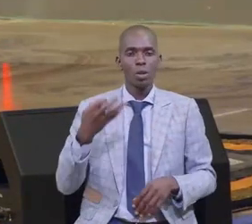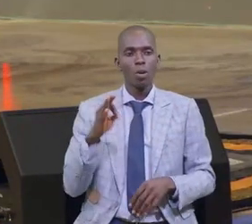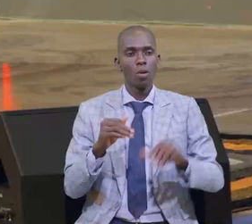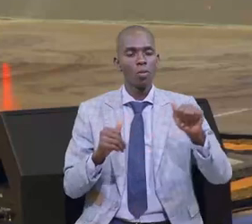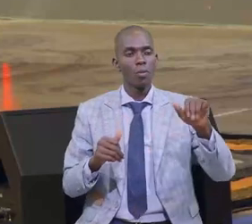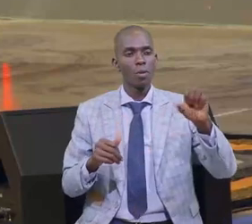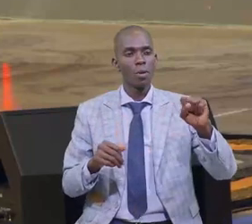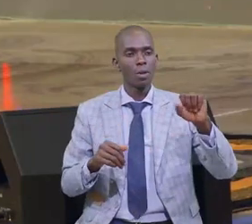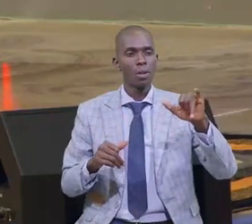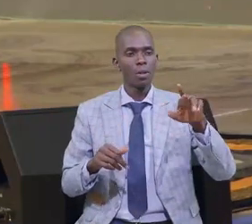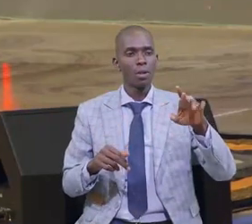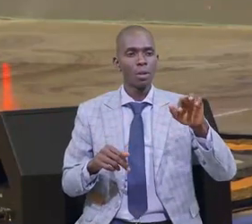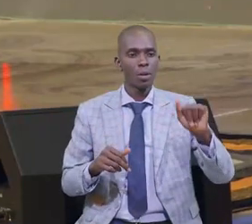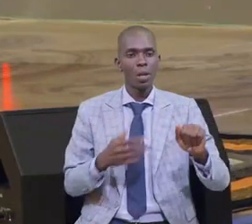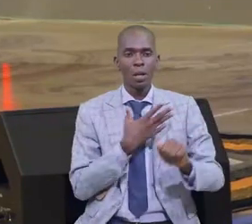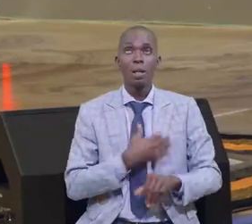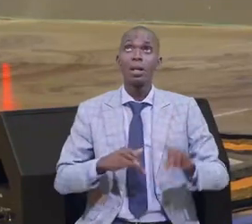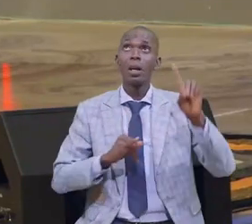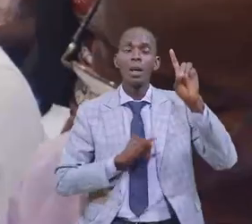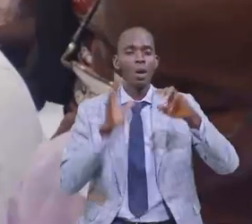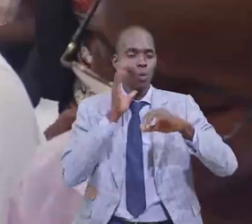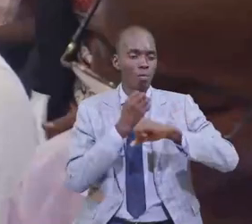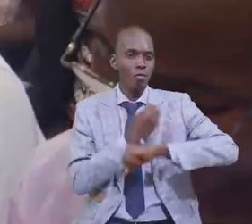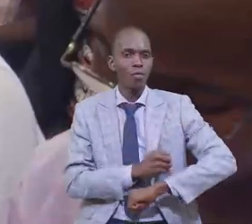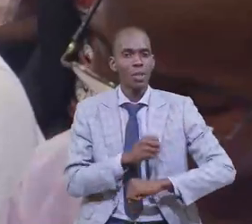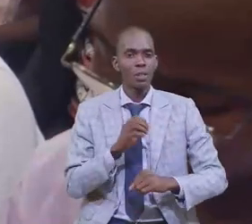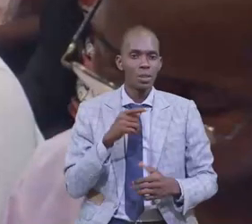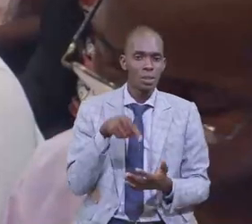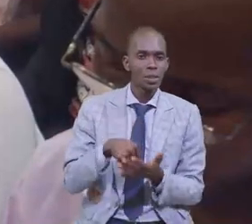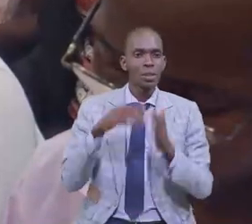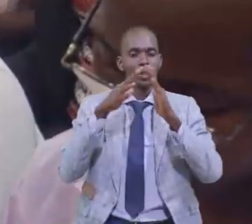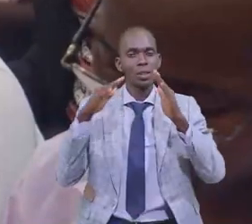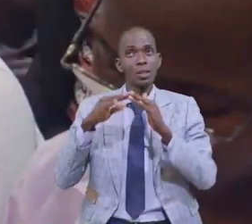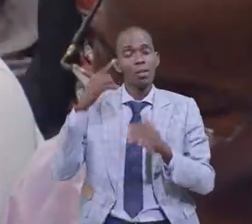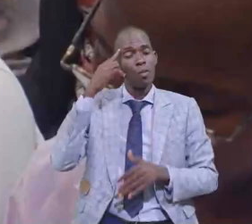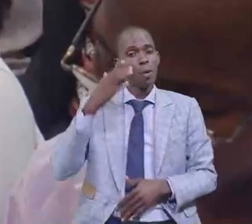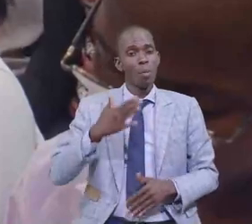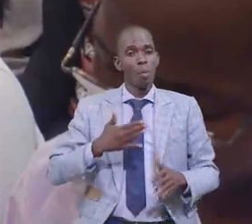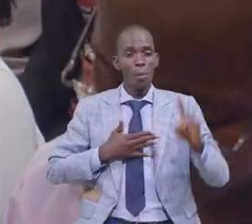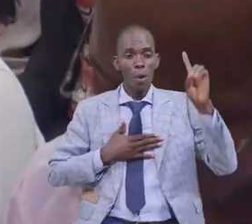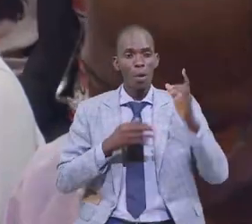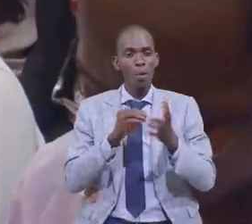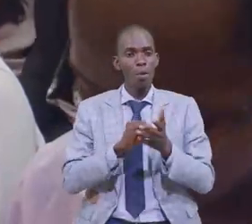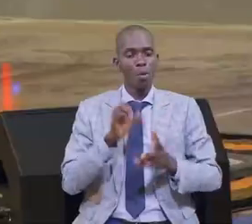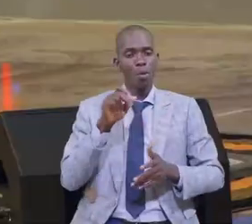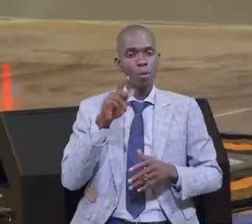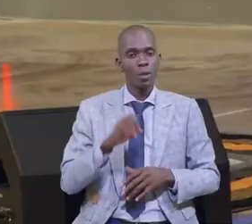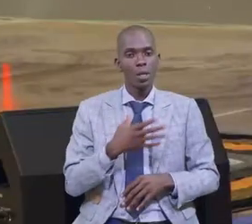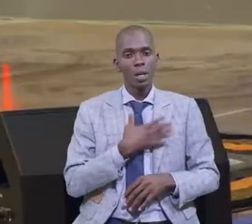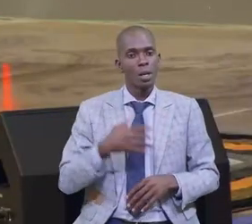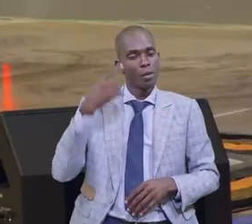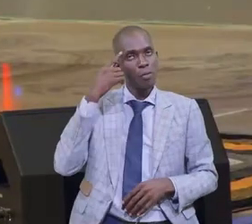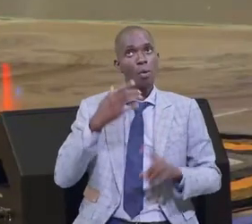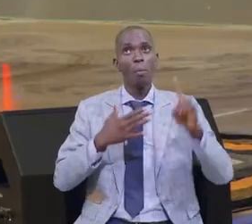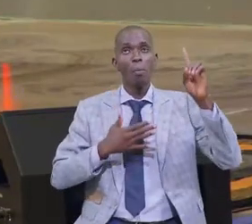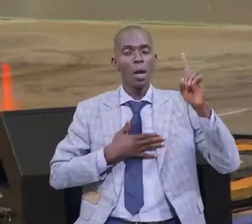d'Assyrie. Je protégerai cette ville à cause de moi et à cause de David,